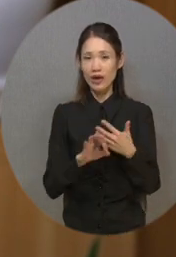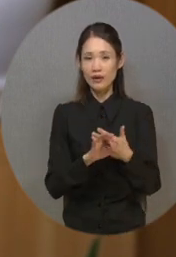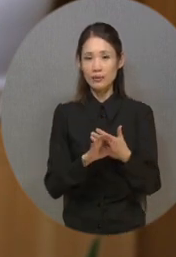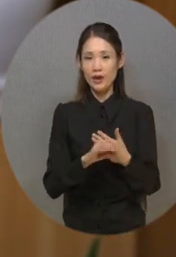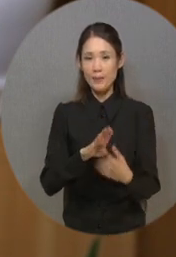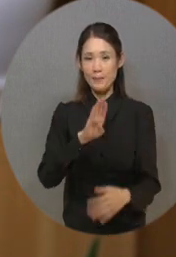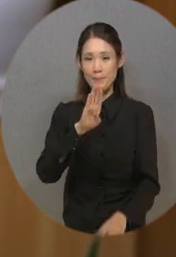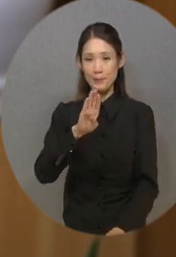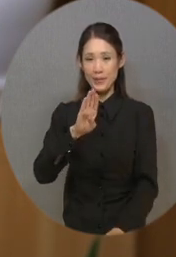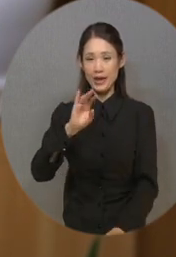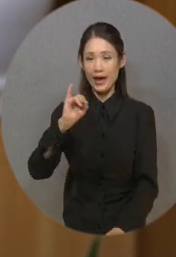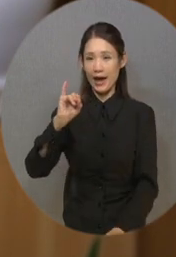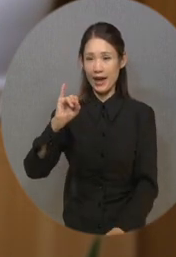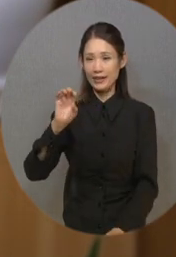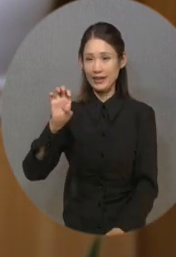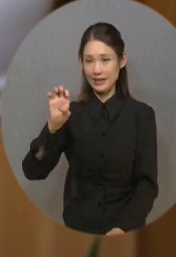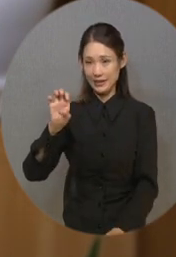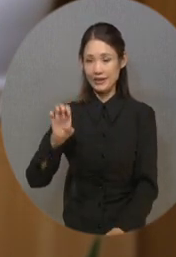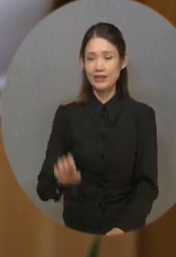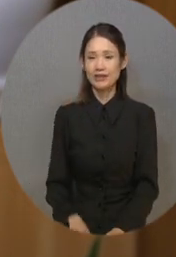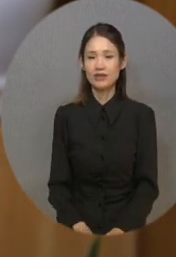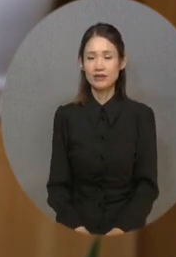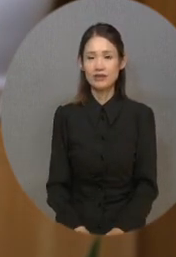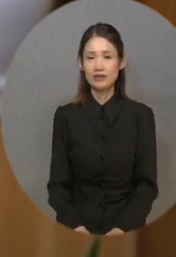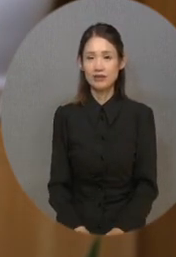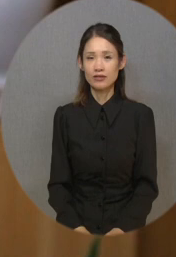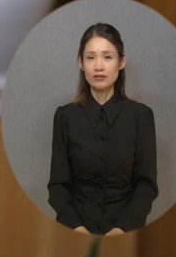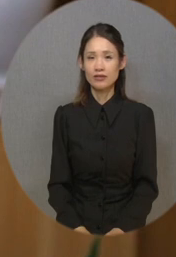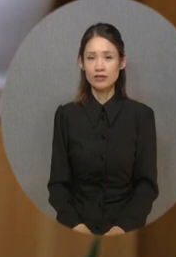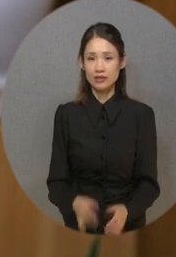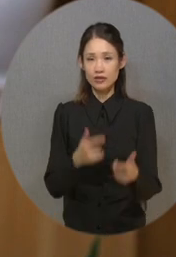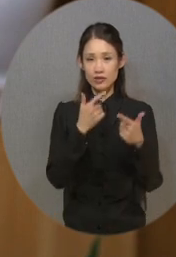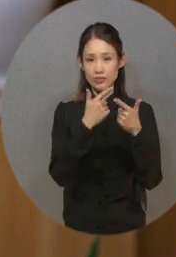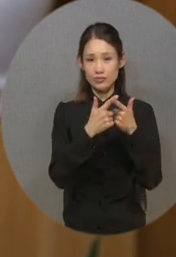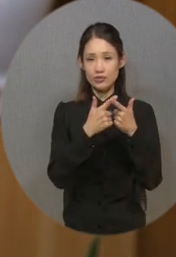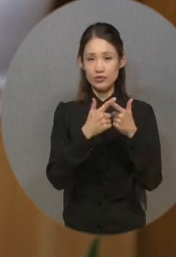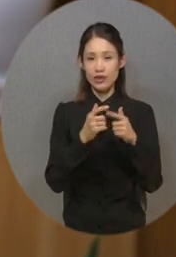BIE입니다. BIE. 그러네요. 그러니까 부산 이즈